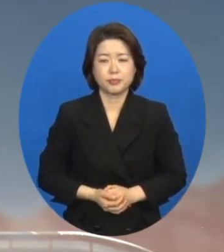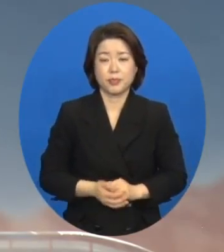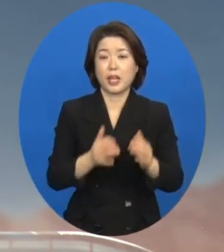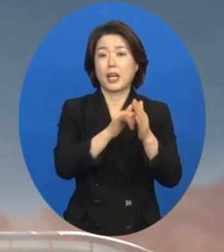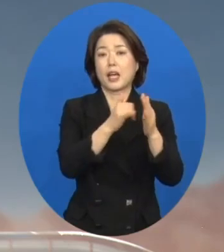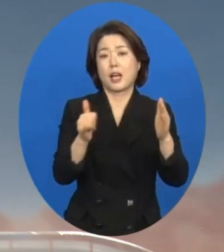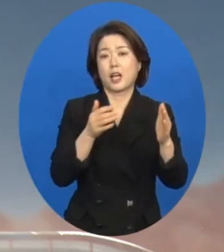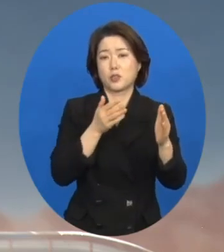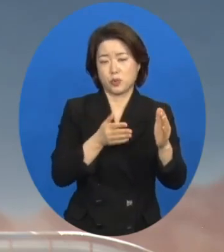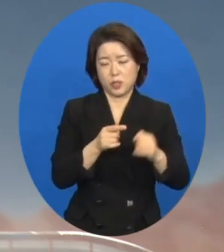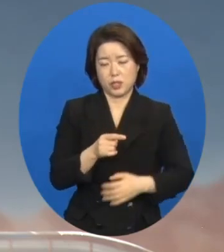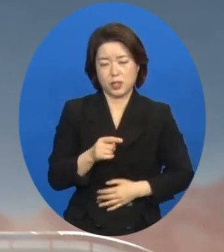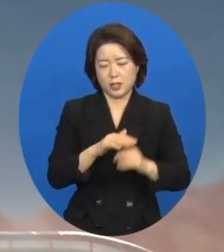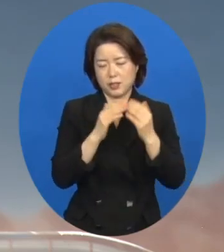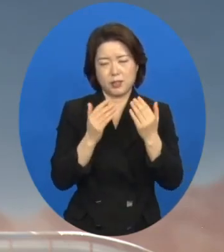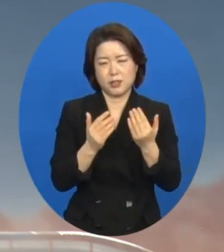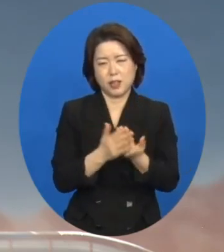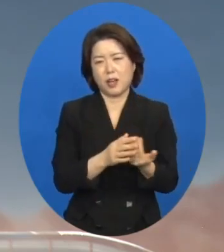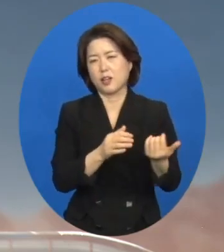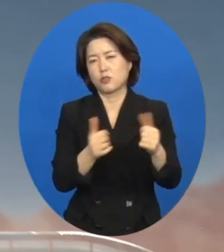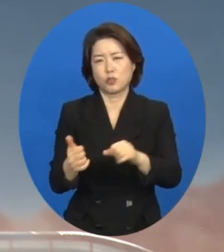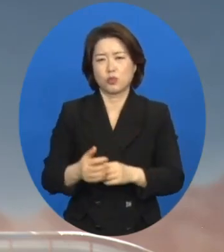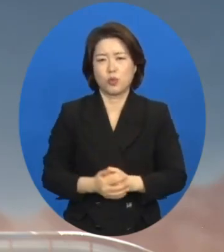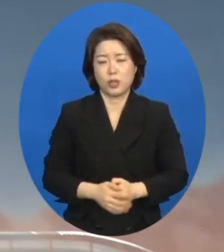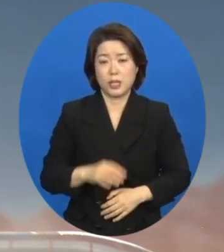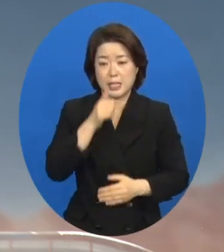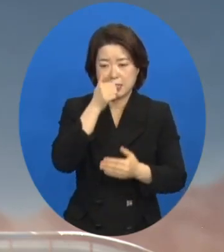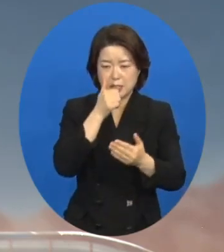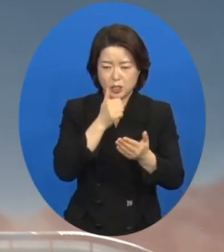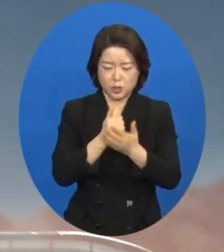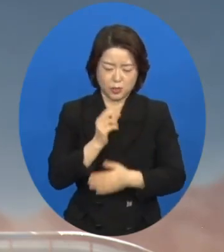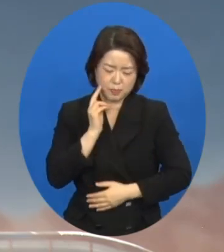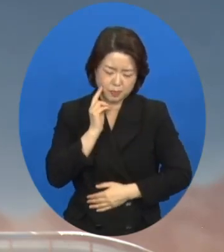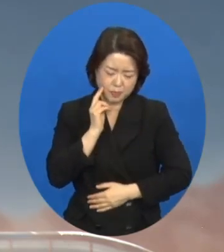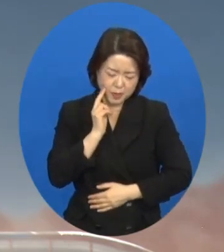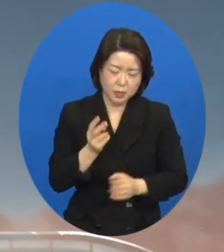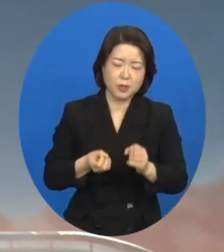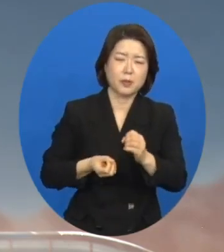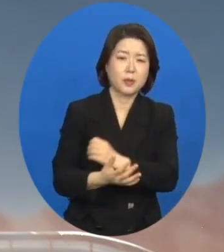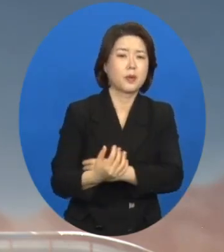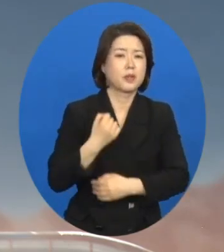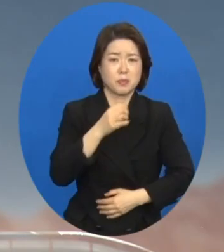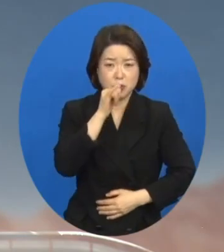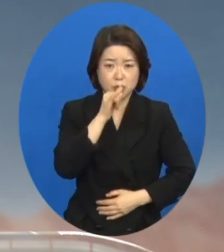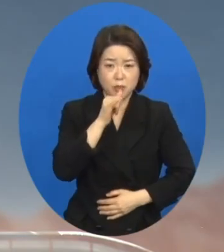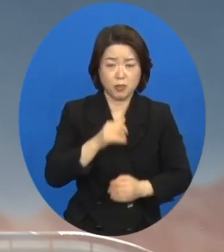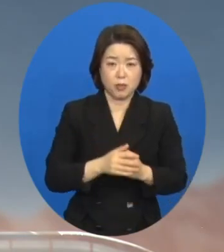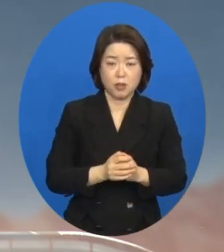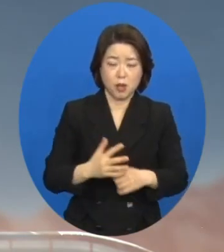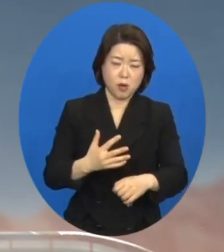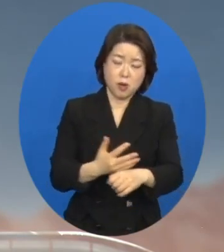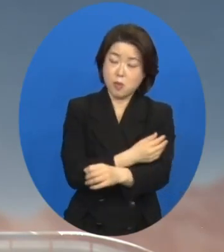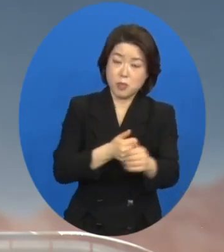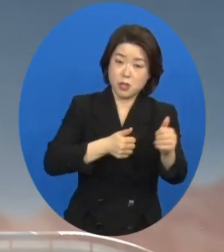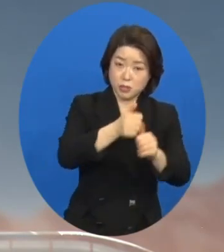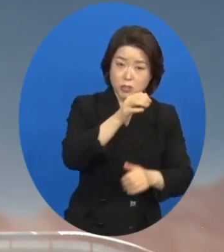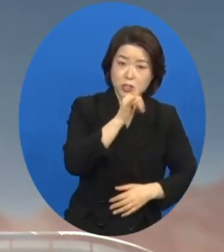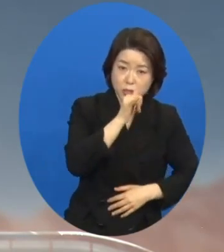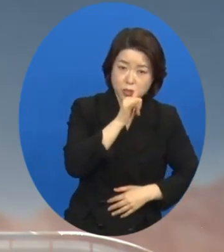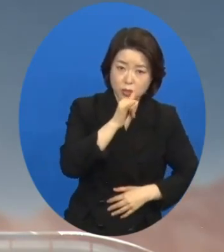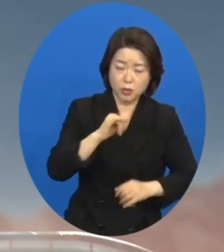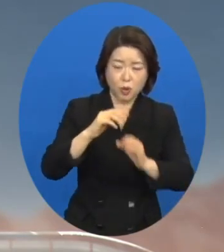가족들에게 다 죽는 겁니다. 죄의 치명적인 영향력이에요. 여러분, 위대한 승리를 거두셨습니까? 전적으로